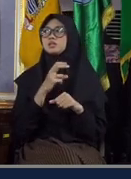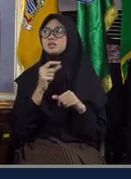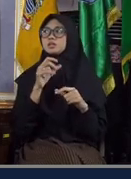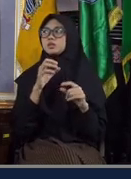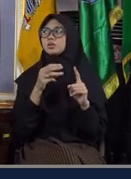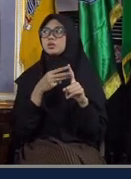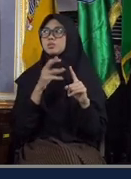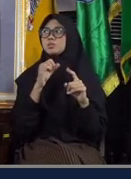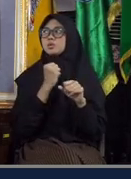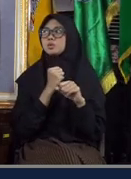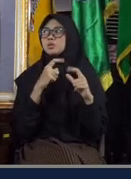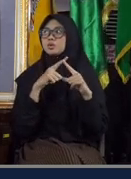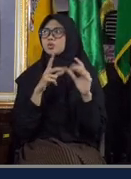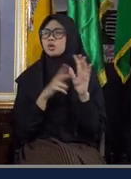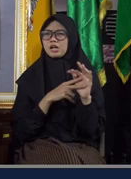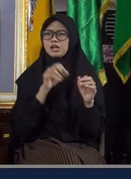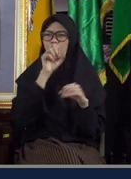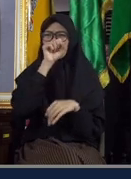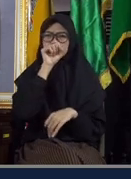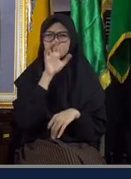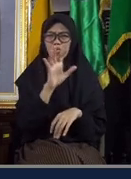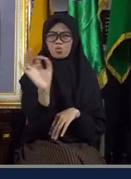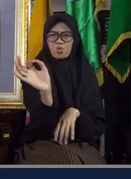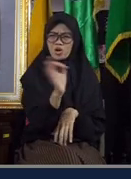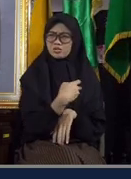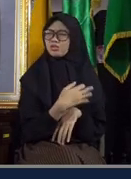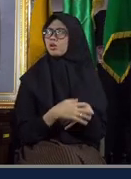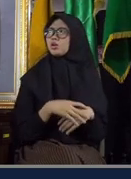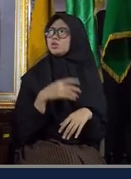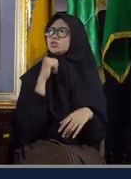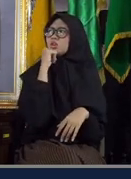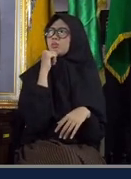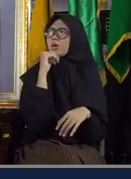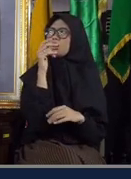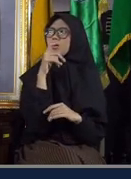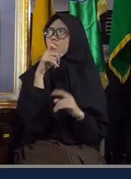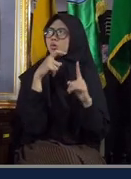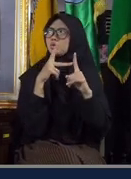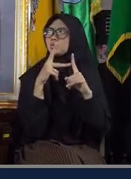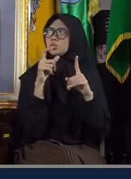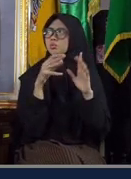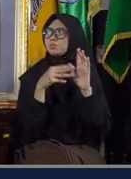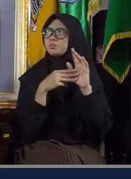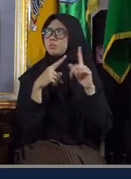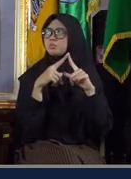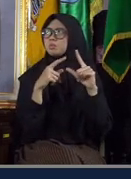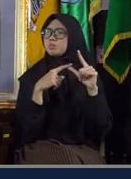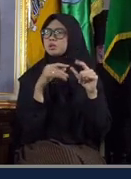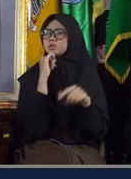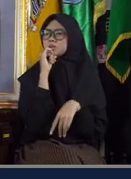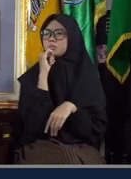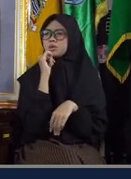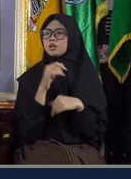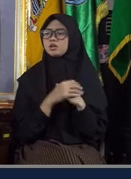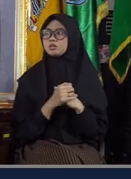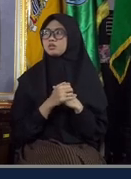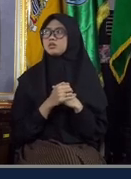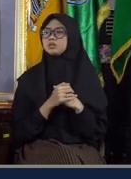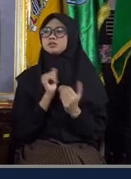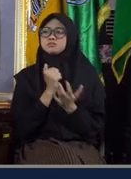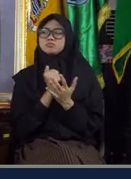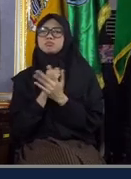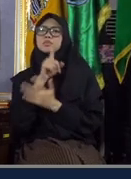Hai mutiara borara Hai siapa umatnya di rumah siapa tipe Koni